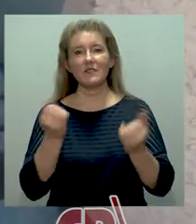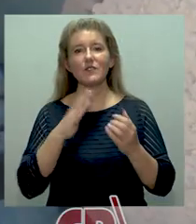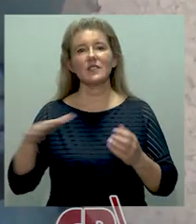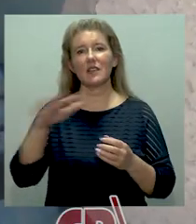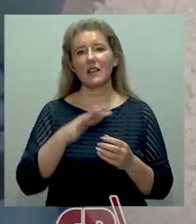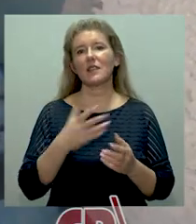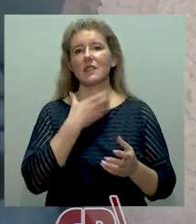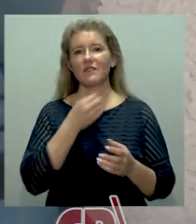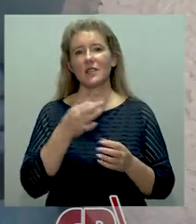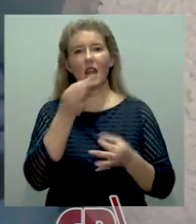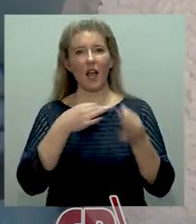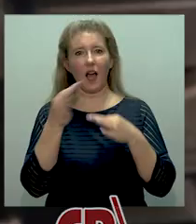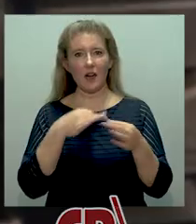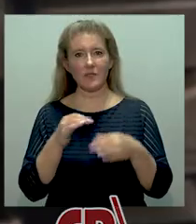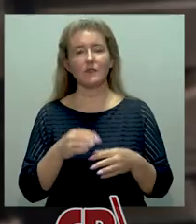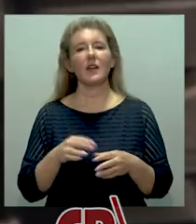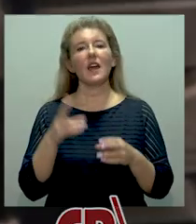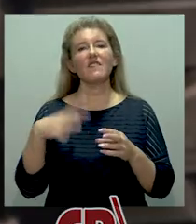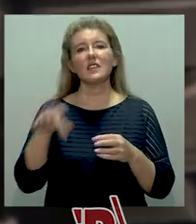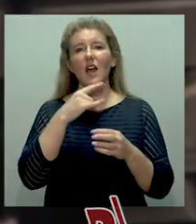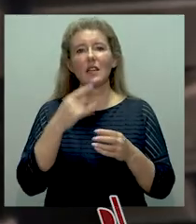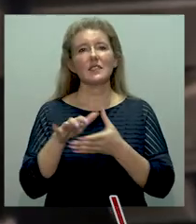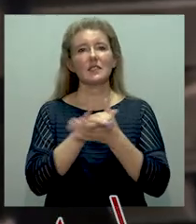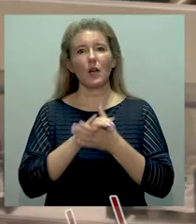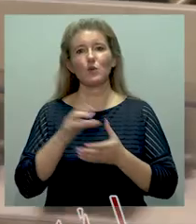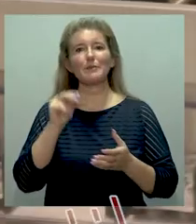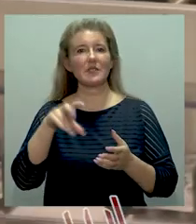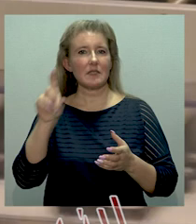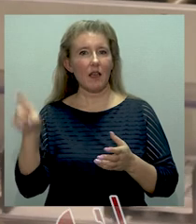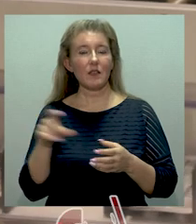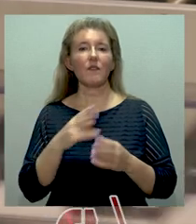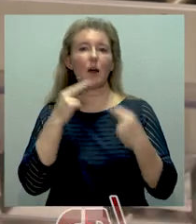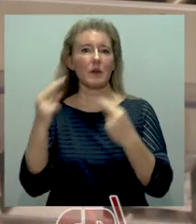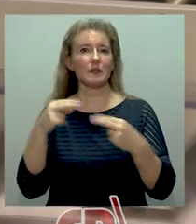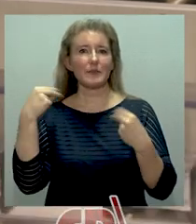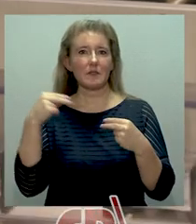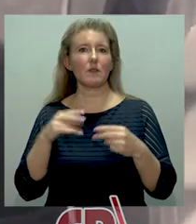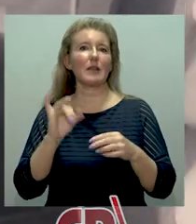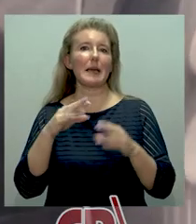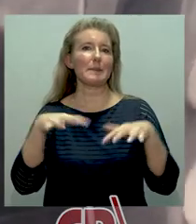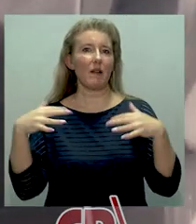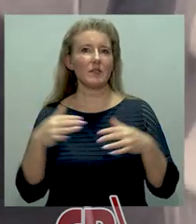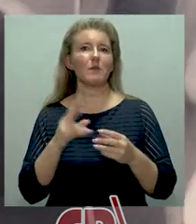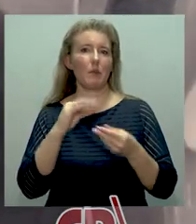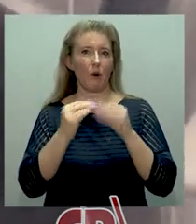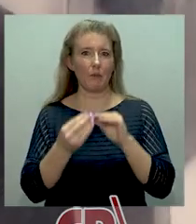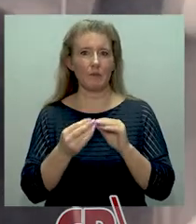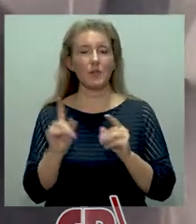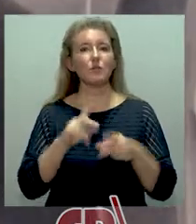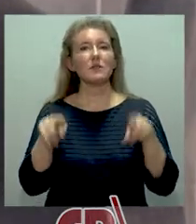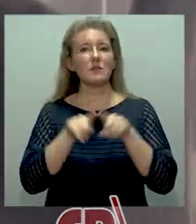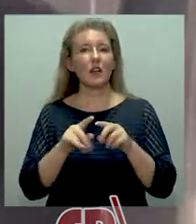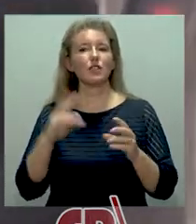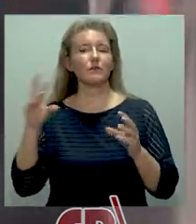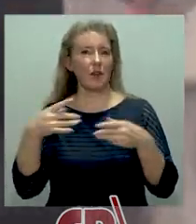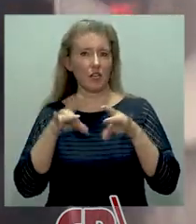Сегодня в стране явный дефицит лекарственных препаратов. Всероссийский союз пациентов уже обратился к президенту и правительству по данной проблеме. Чтобы также